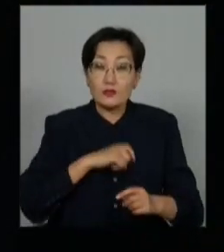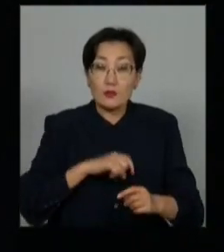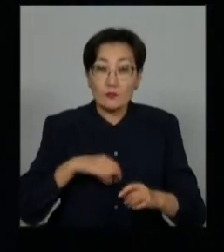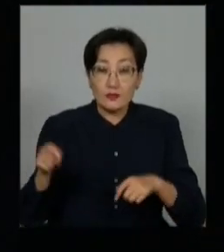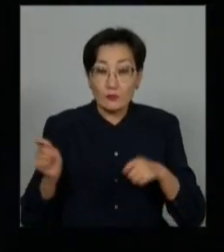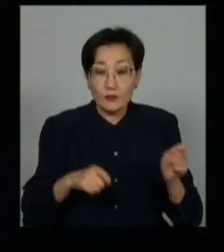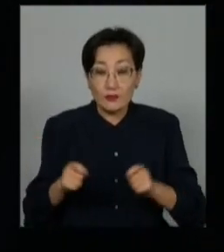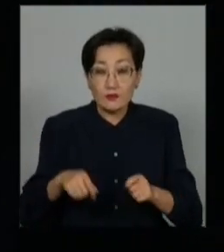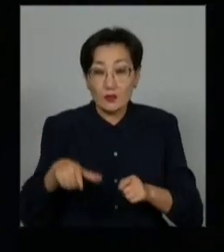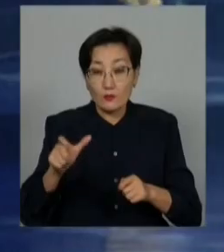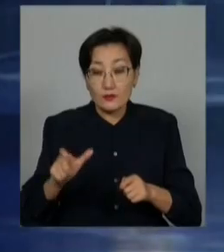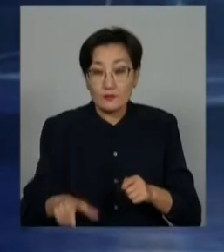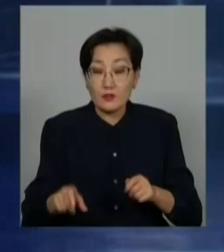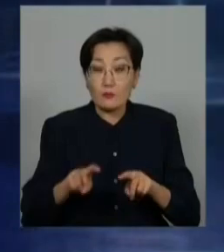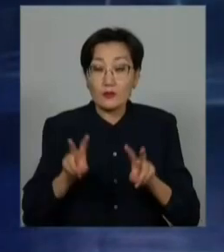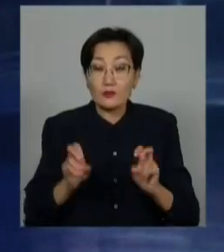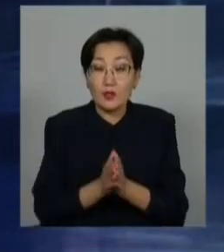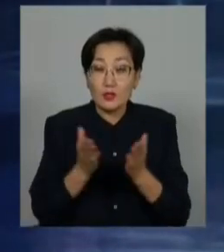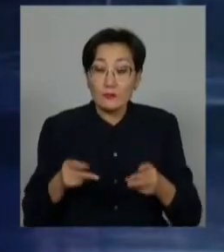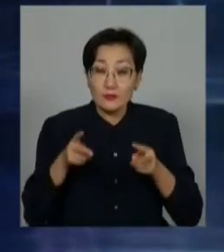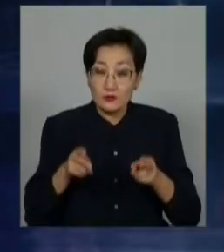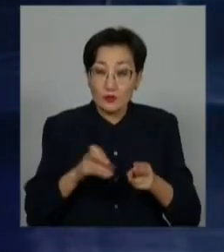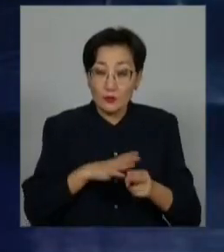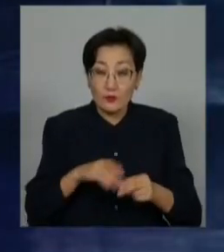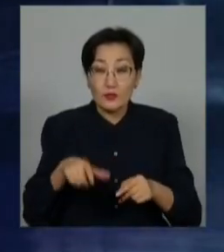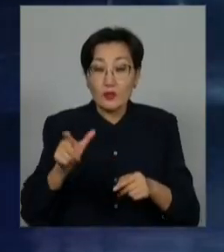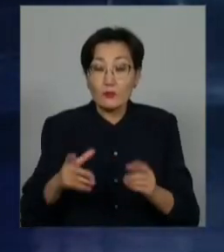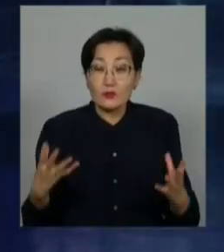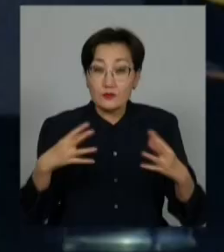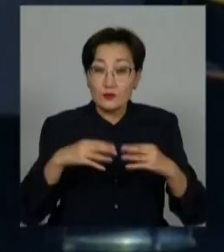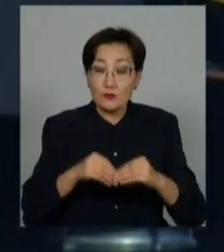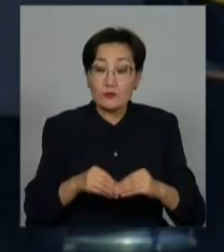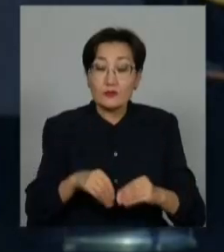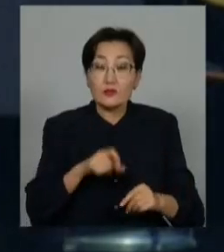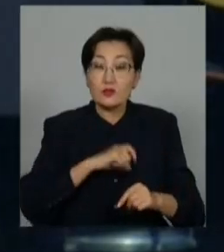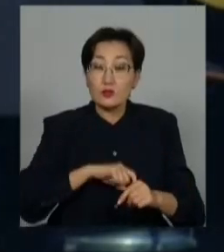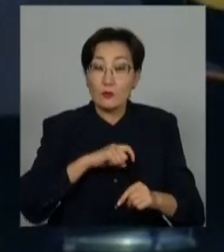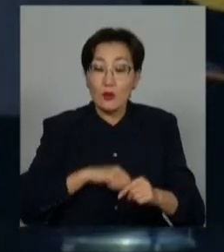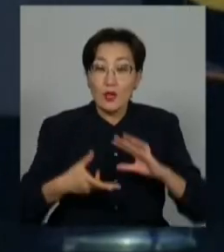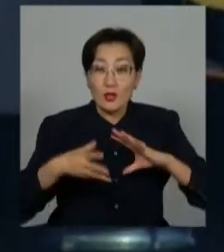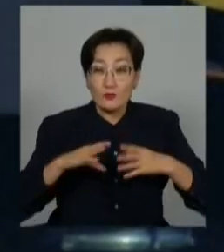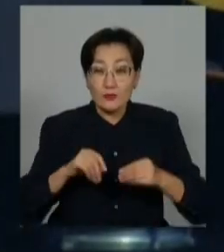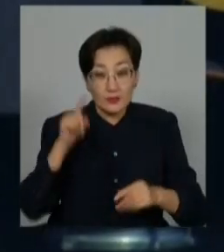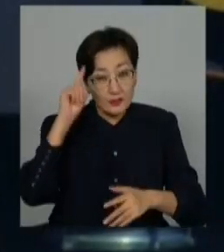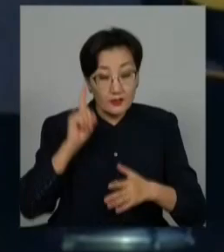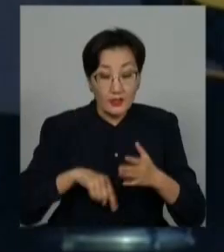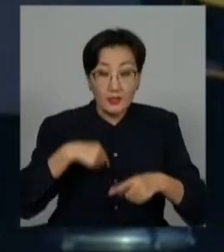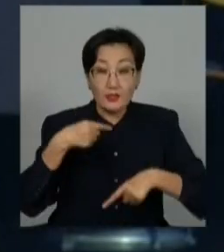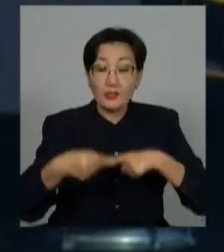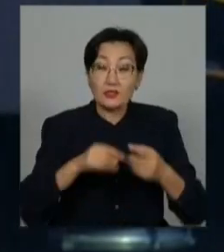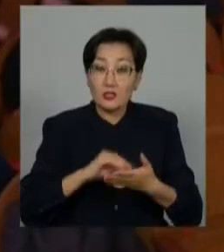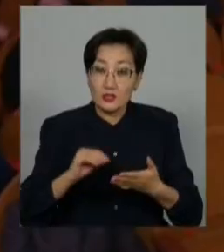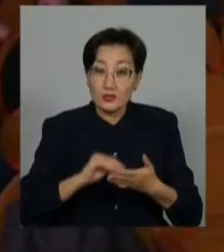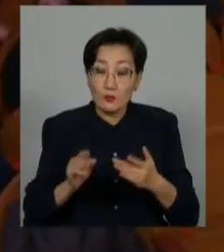рухани кеште автордың Кемел Адам атты кітабының да тұсауы кесілді. Адамзатқа ортақ құндылықтарды қазақы түйін мен дін арқылы жеткізген